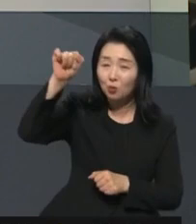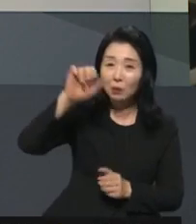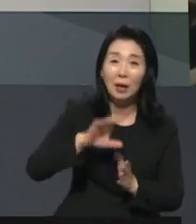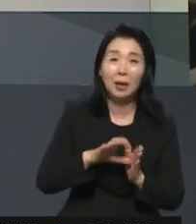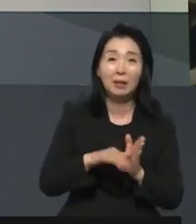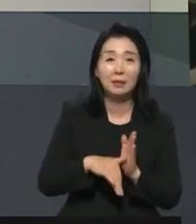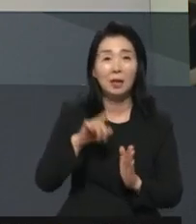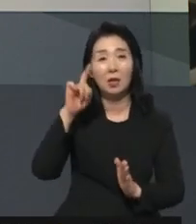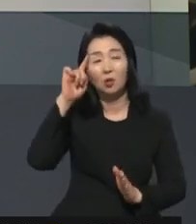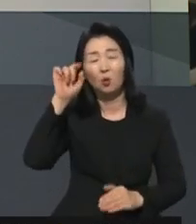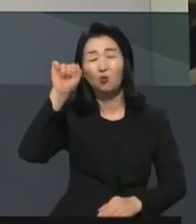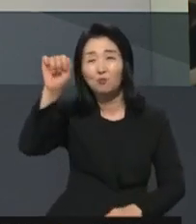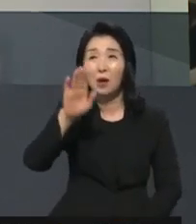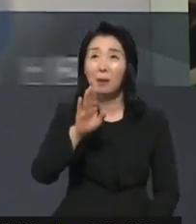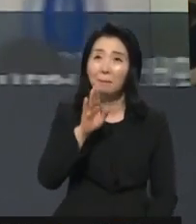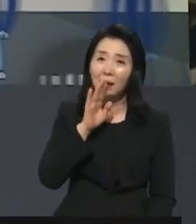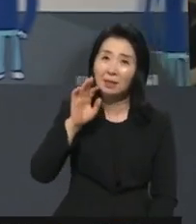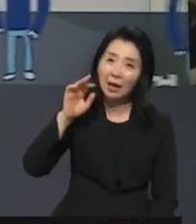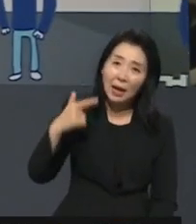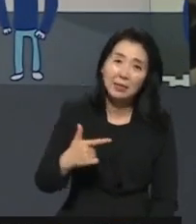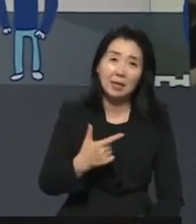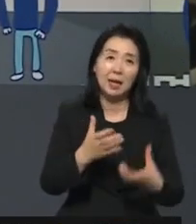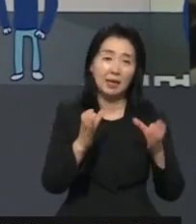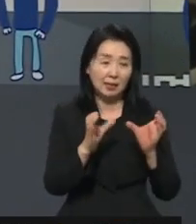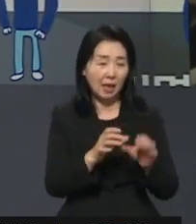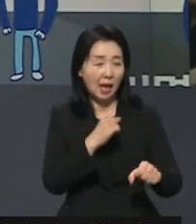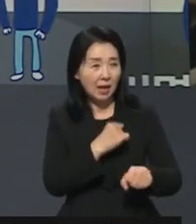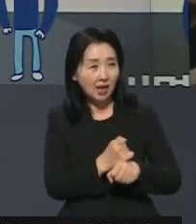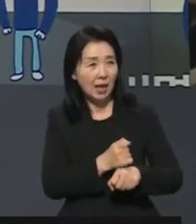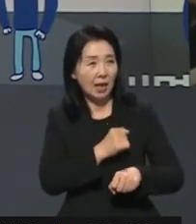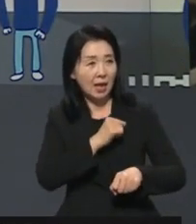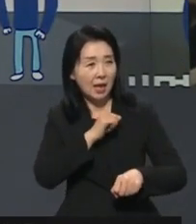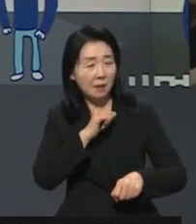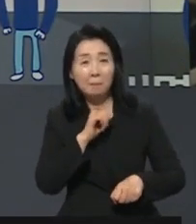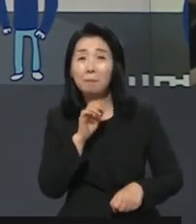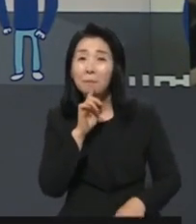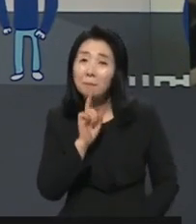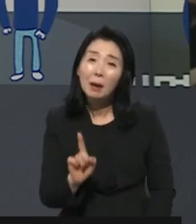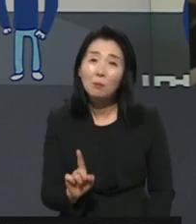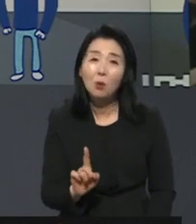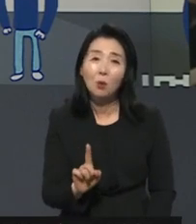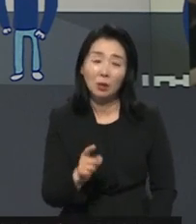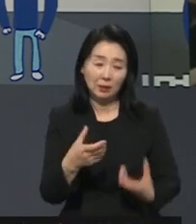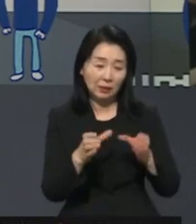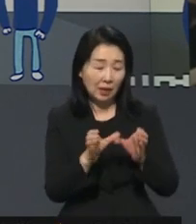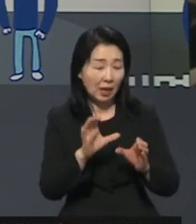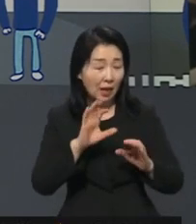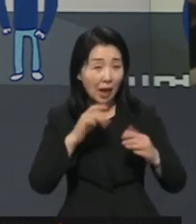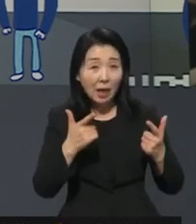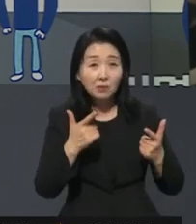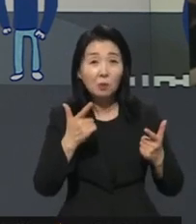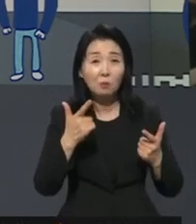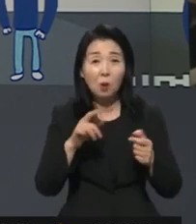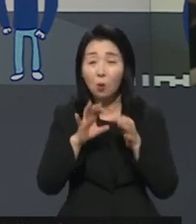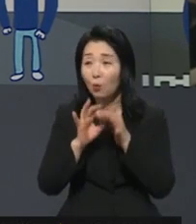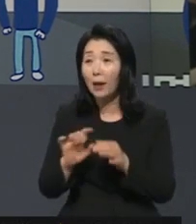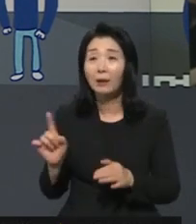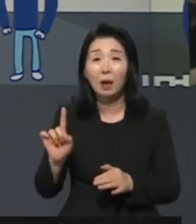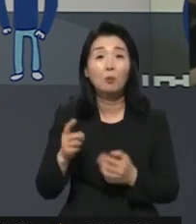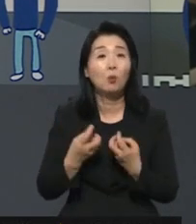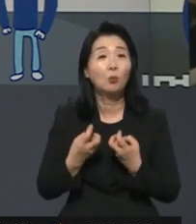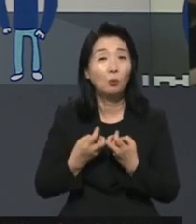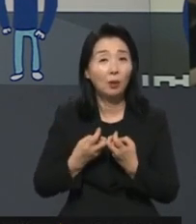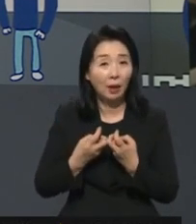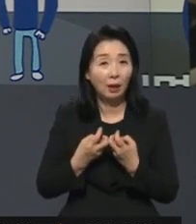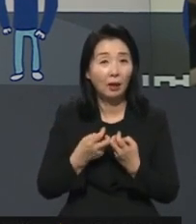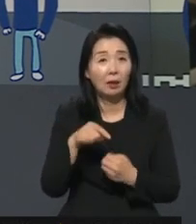순간 출마가 맞느냐 아니냐, 당 차원에서 해야 되느냐 아니냐, 만약에 당 차원에서 하는 게 아니라면 관계 설정 어떻게 해야 할